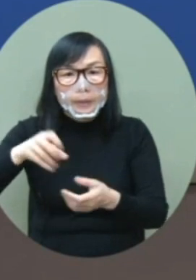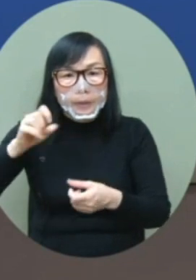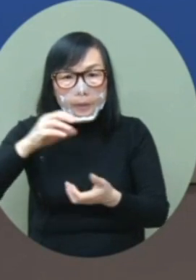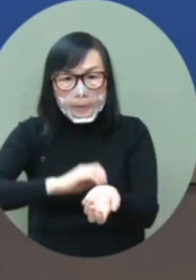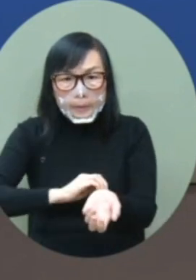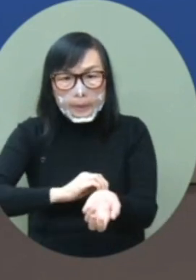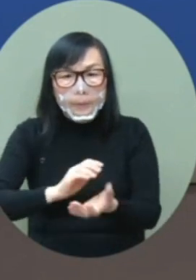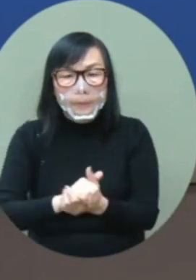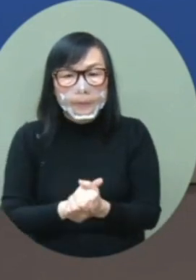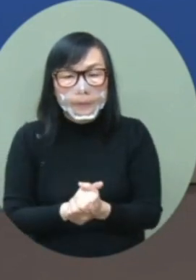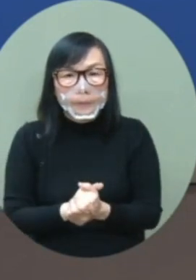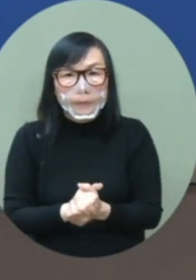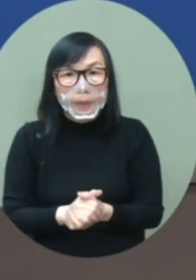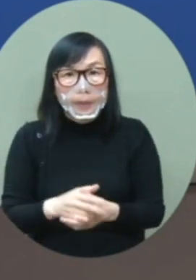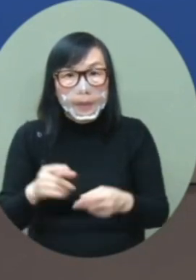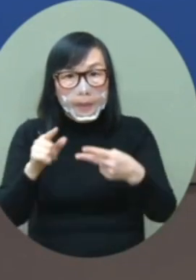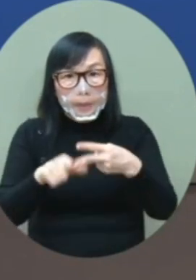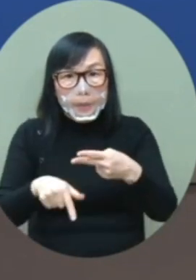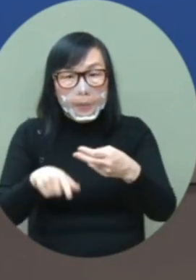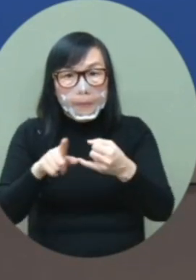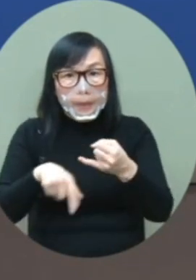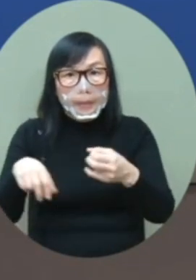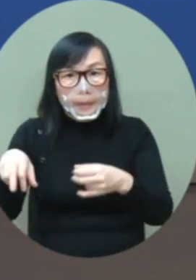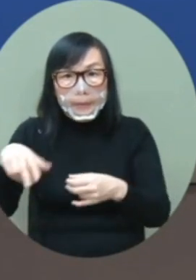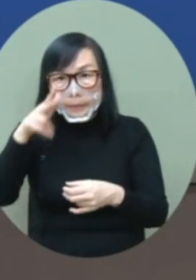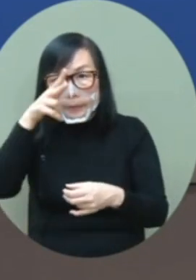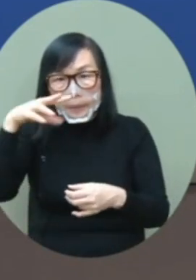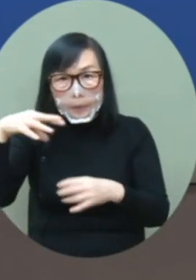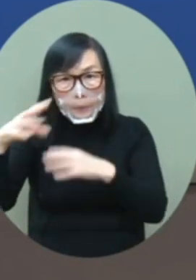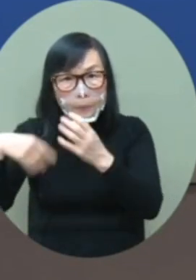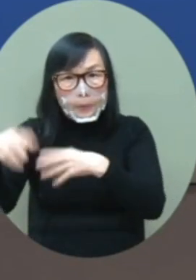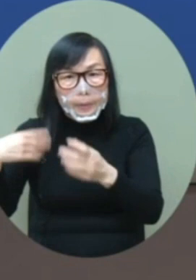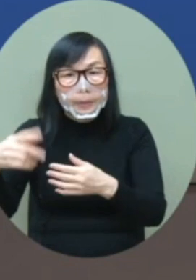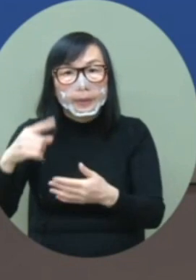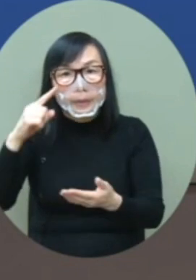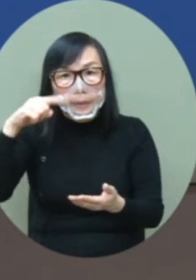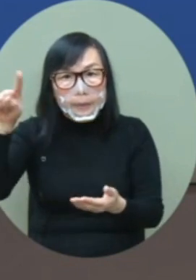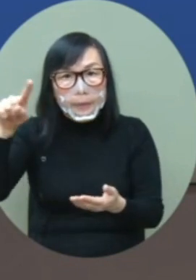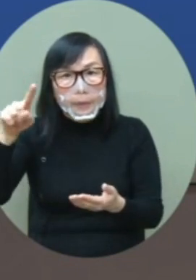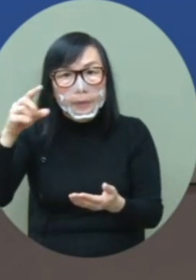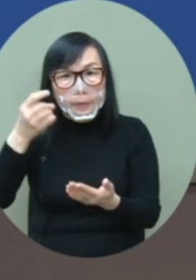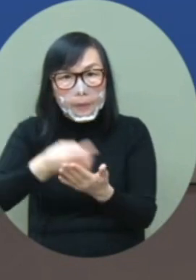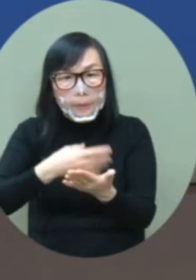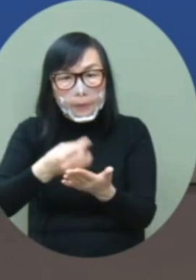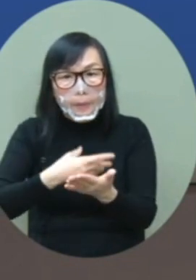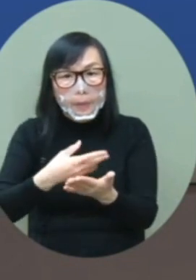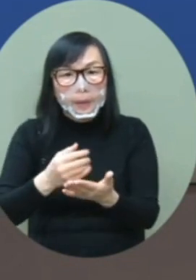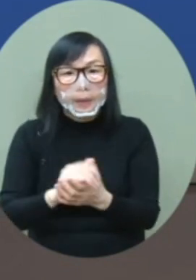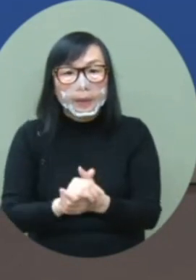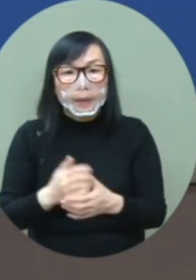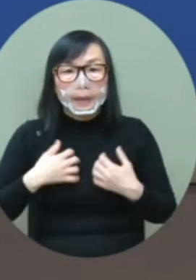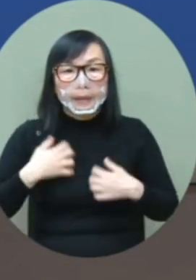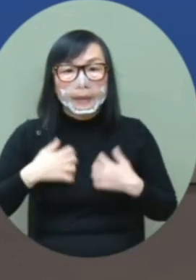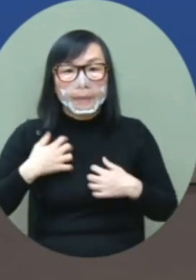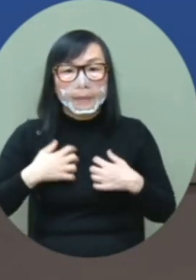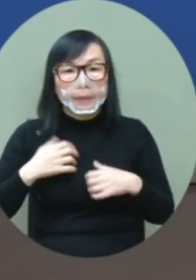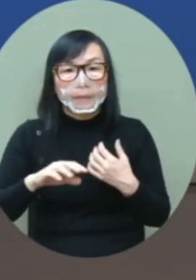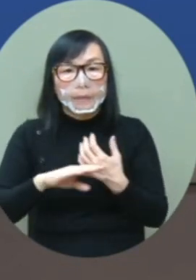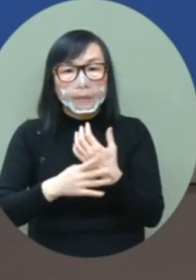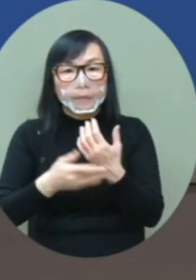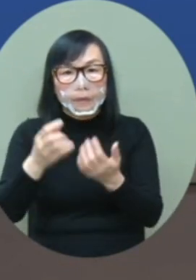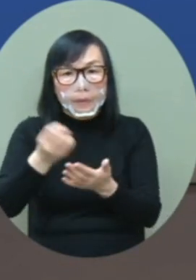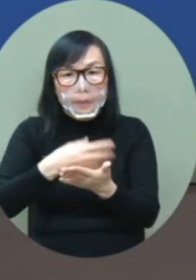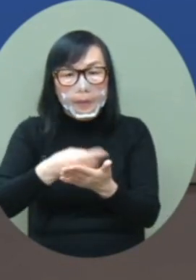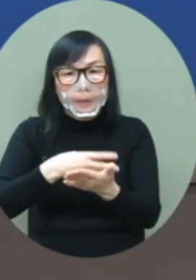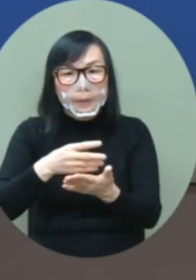在2月底的時候，行政會議是通過了一條的規例，是在我們的緊急規例條例，即是一